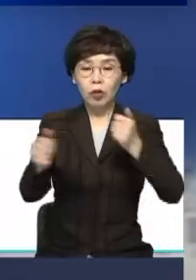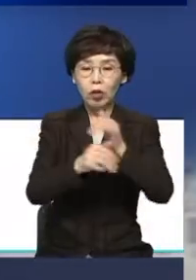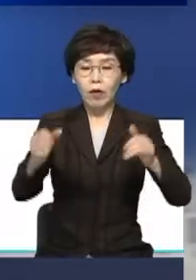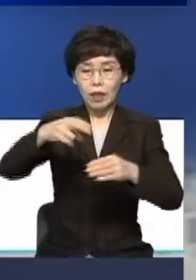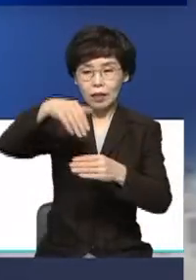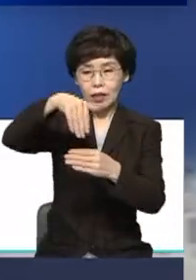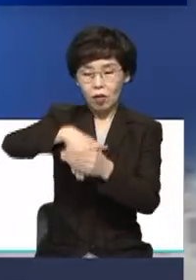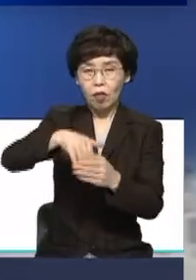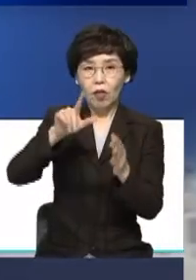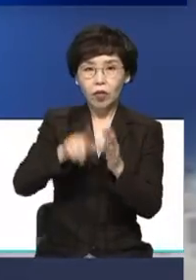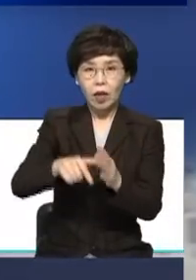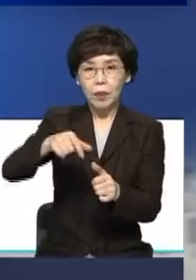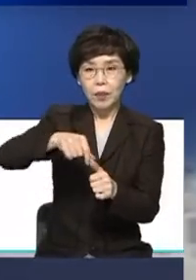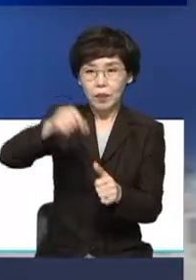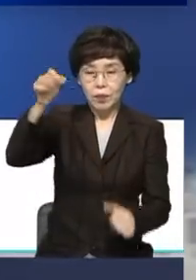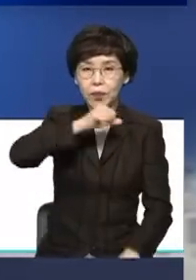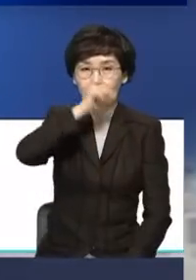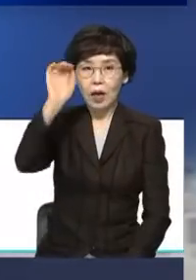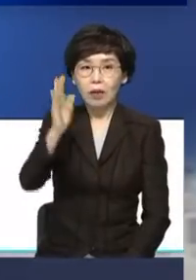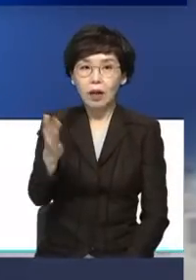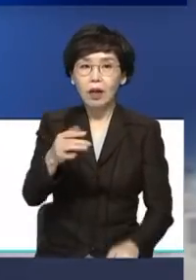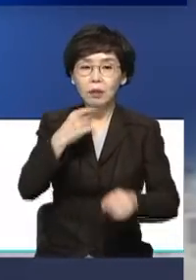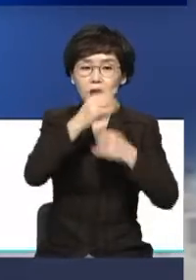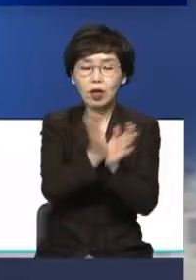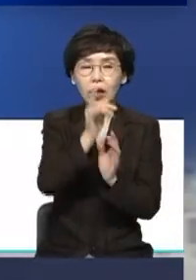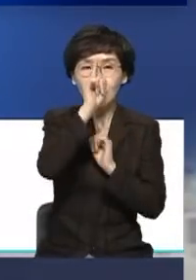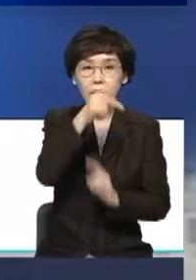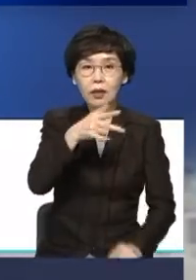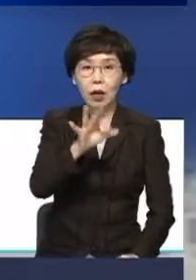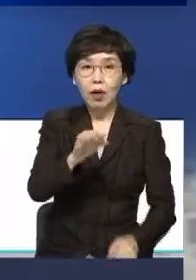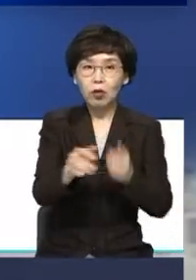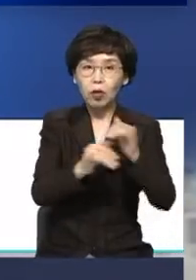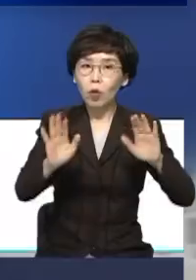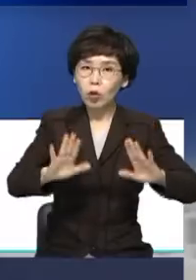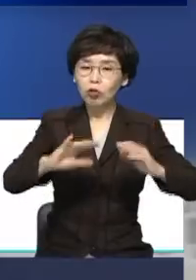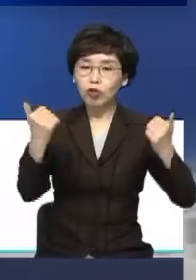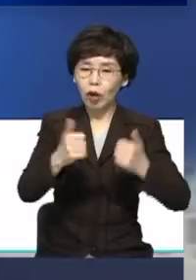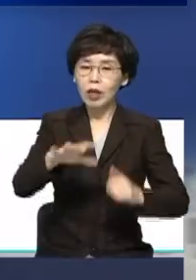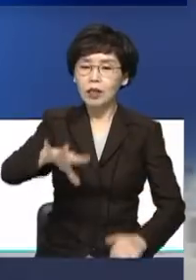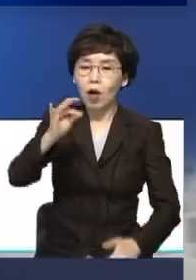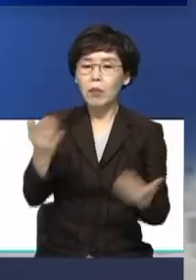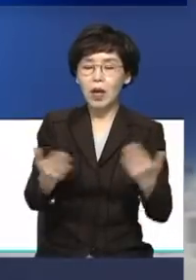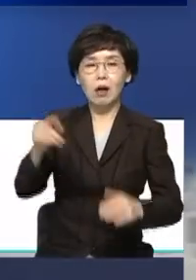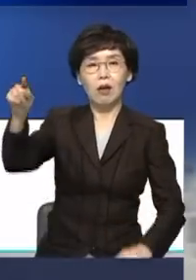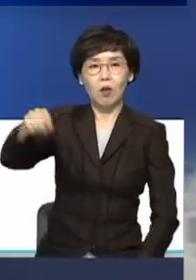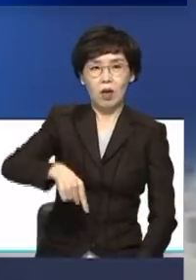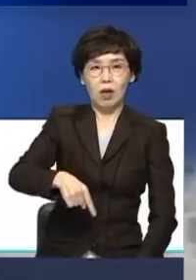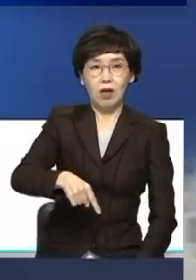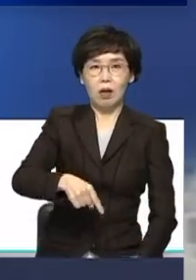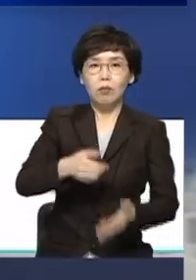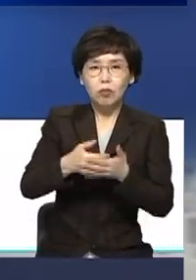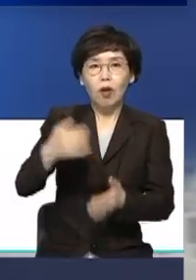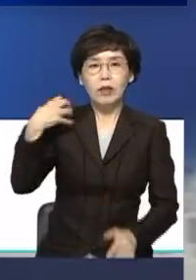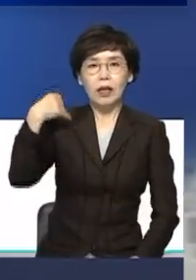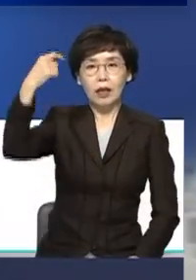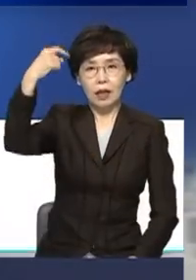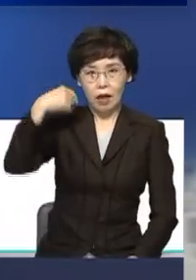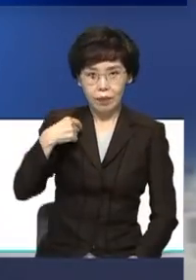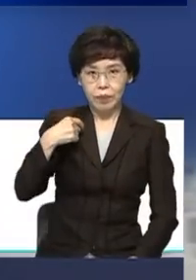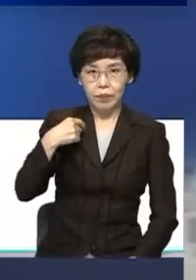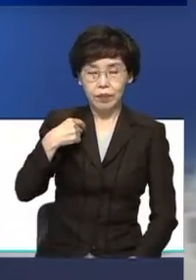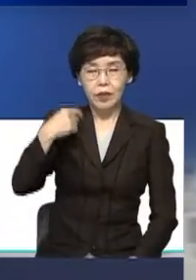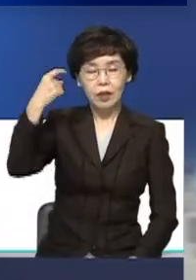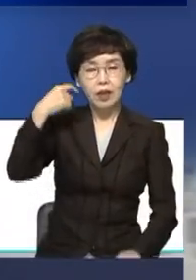국회의원 보궐선거에서 당선된 민주당 이재명 의원이 오늘 국회에 처음 출석해 무거운 책임감을 느낀다고